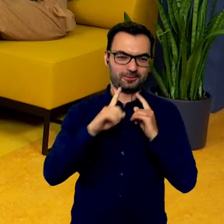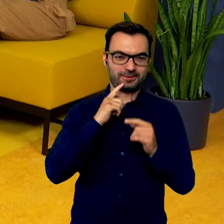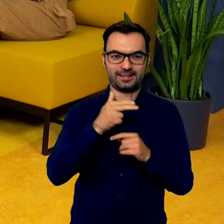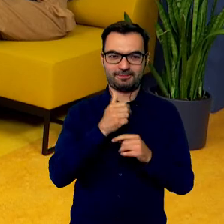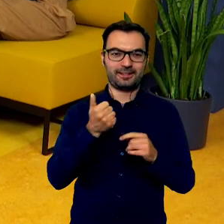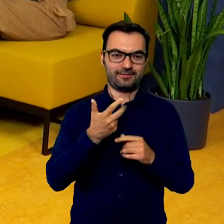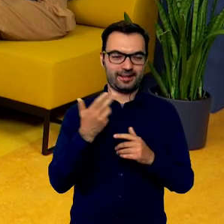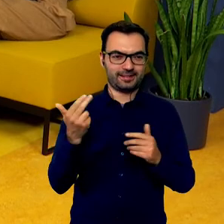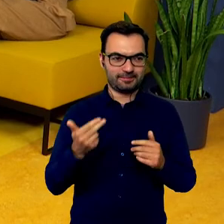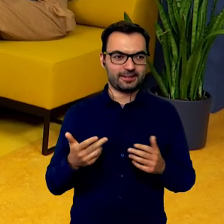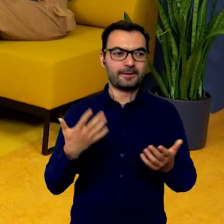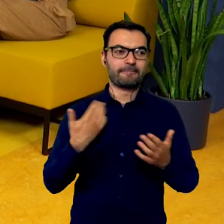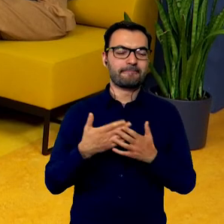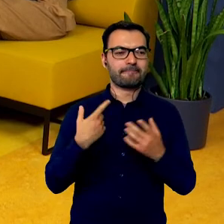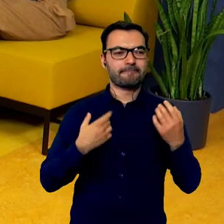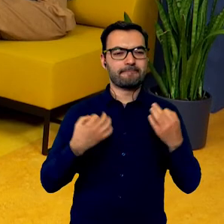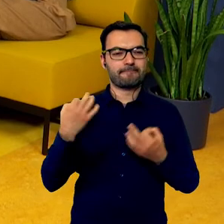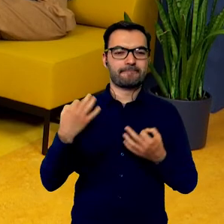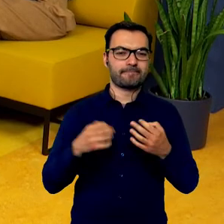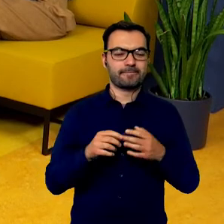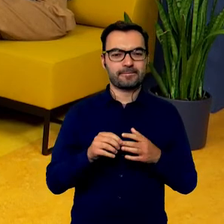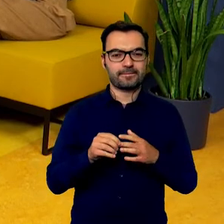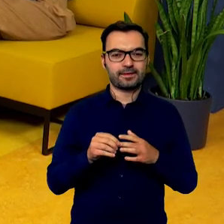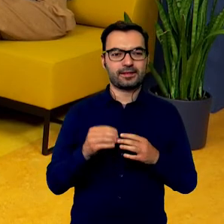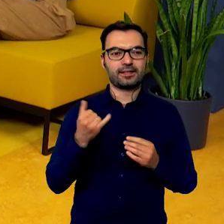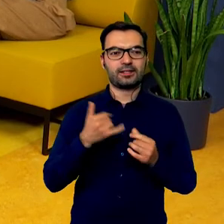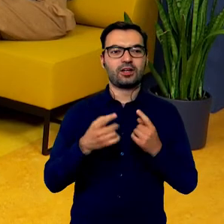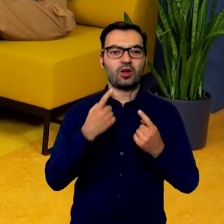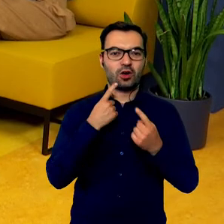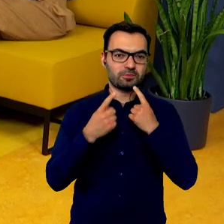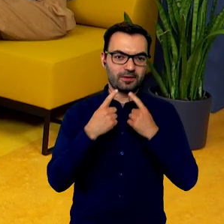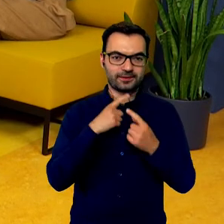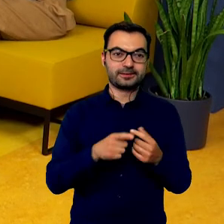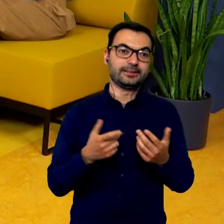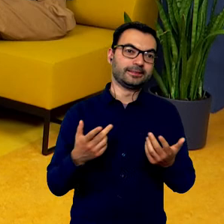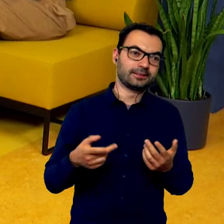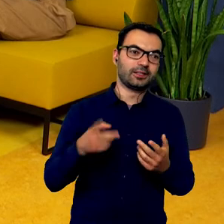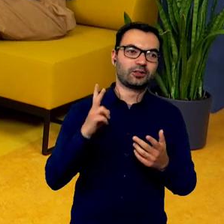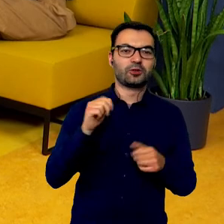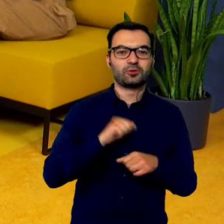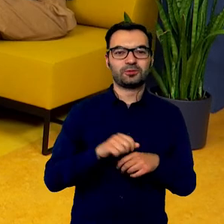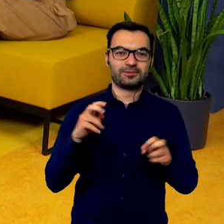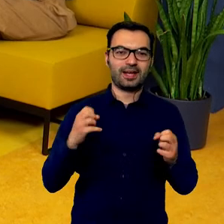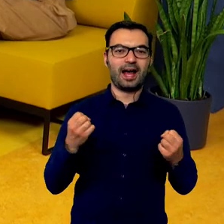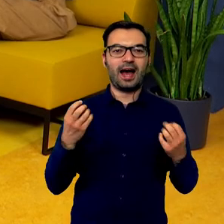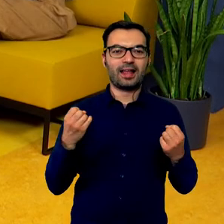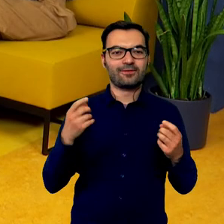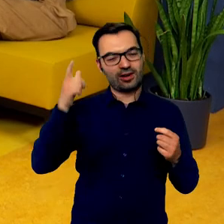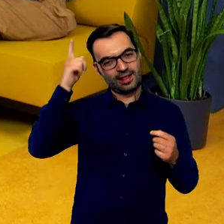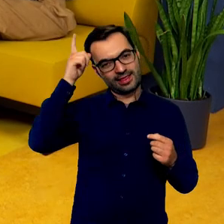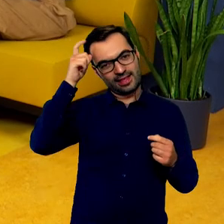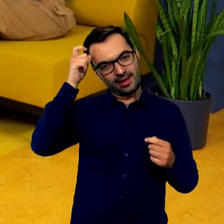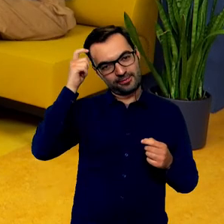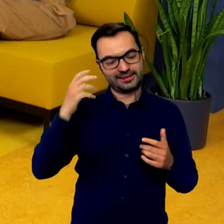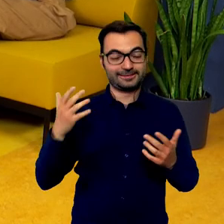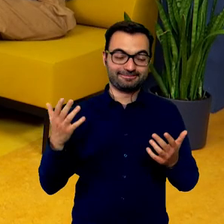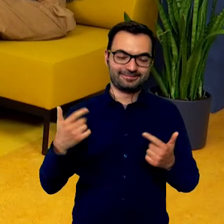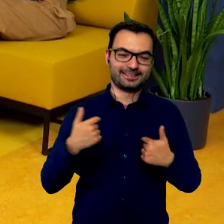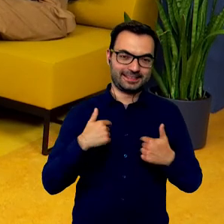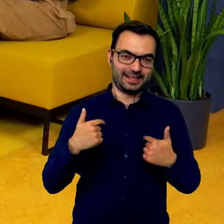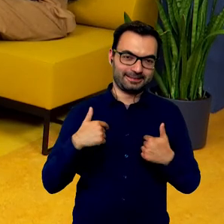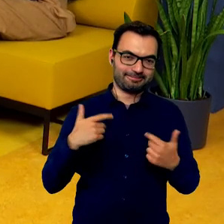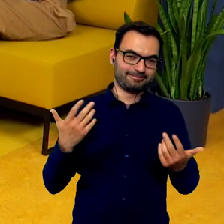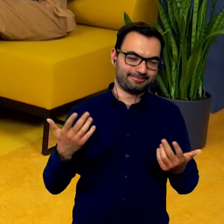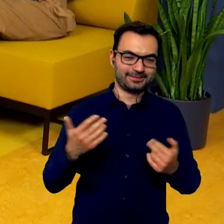rozmowy i potem pomyślałam sobie, że to jest po prostu tak, że jak się prowadzi rozmowę, to ktoś musi przyjąć rolę adwokata diabła i w związku z tym mi przypada ta